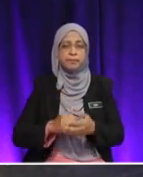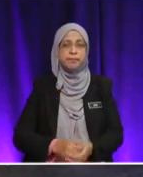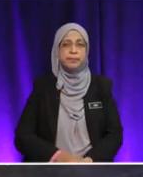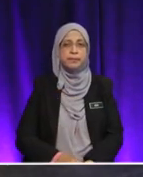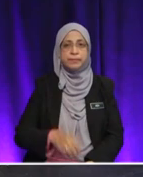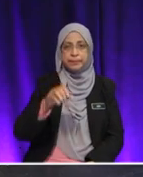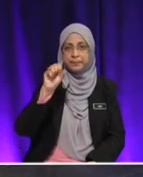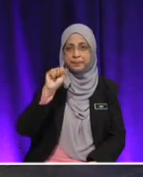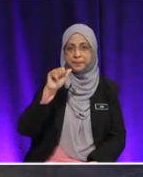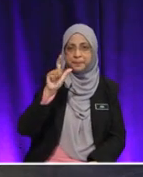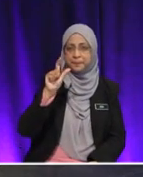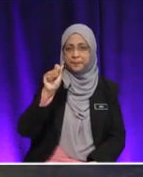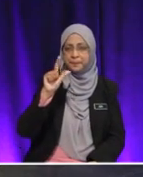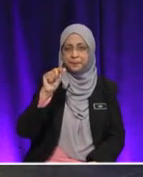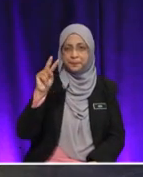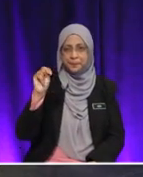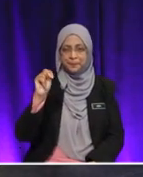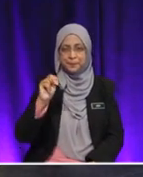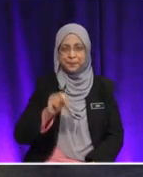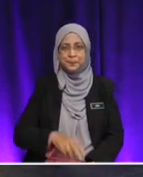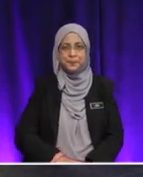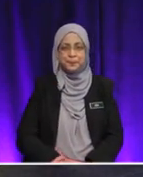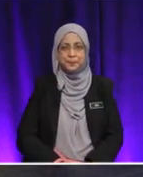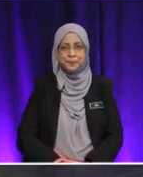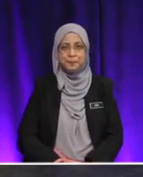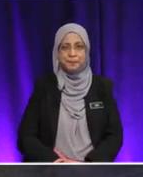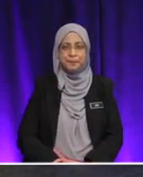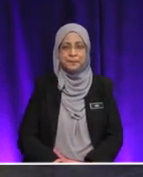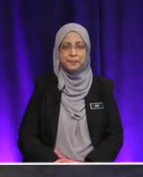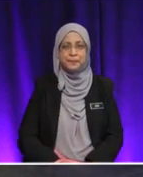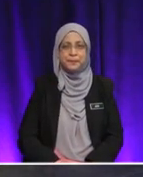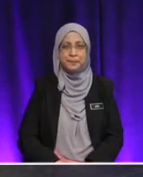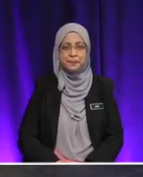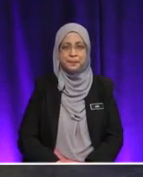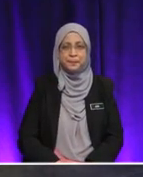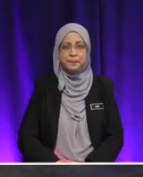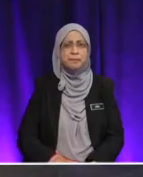Oke kita beri peluang kepada Syahrini yang angkat tangan terlebih dahulu